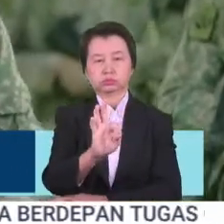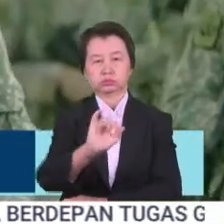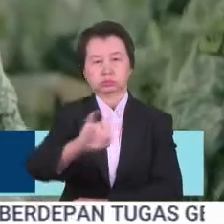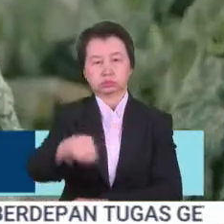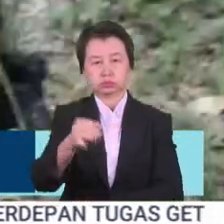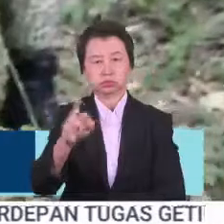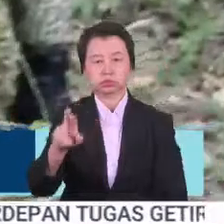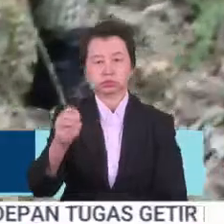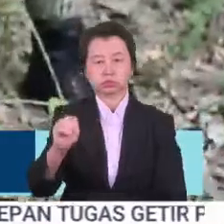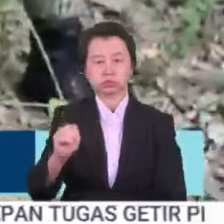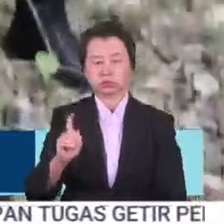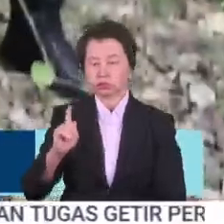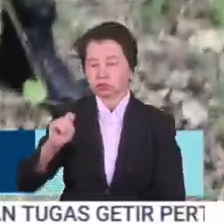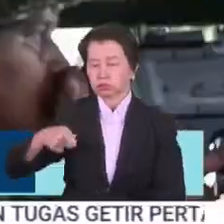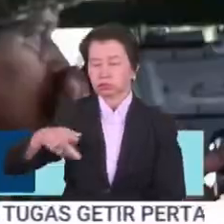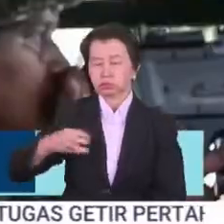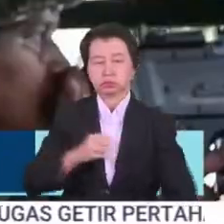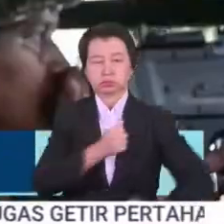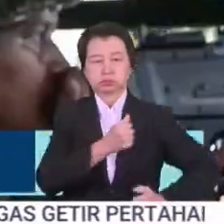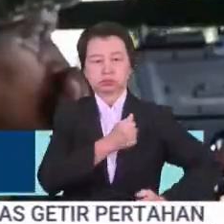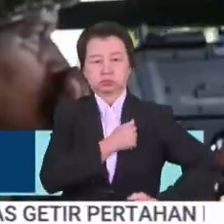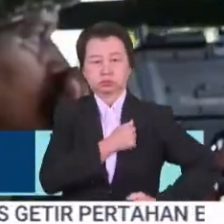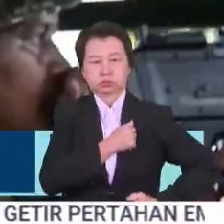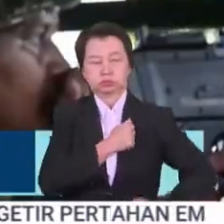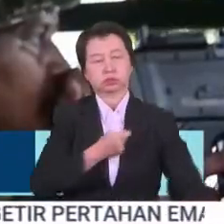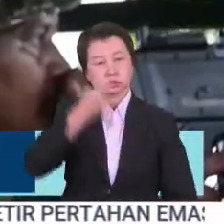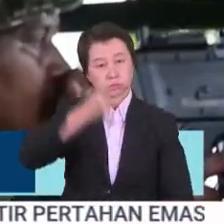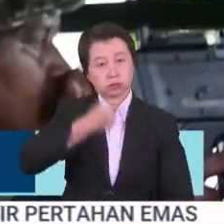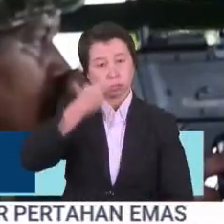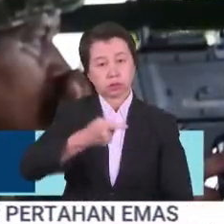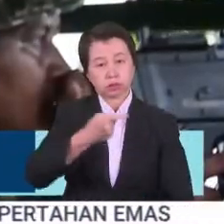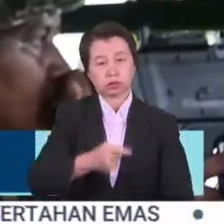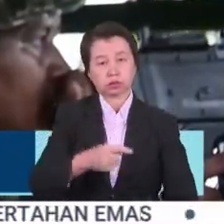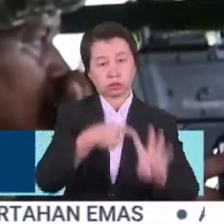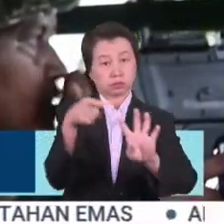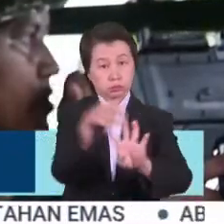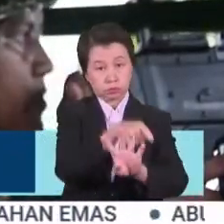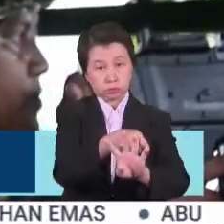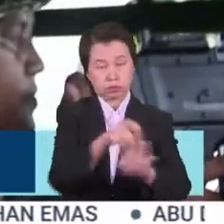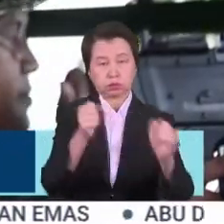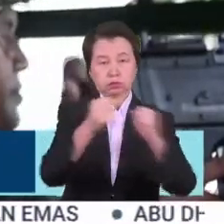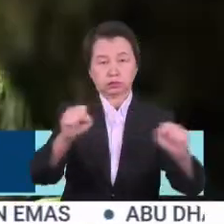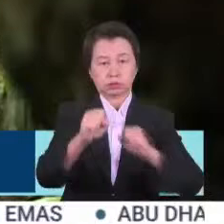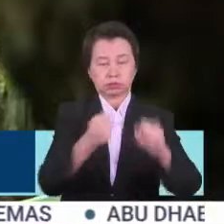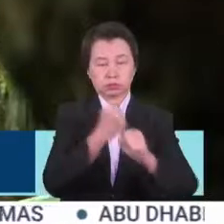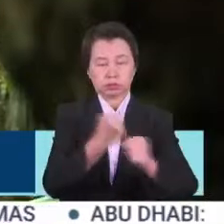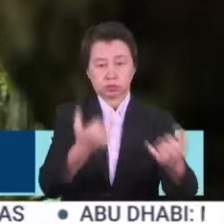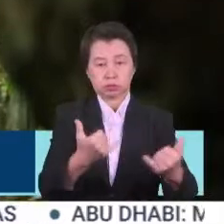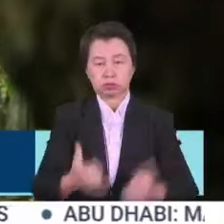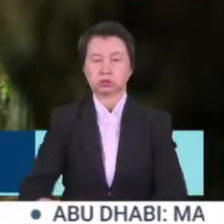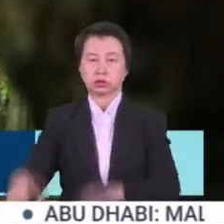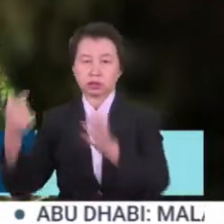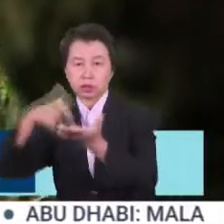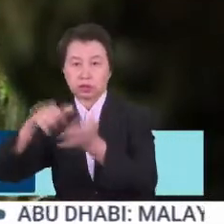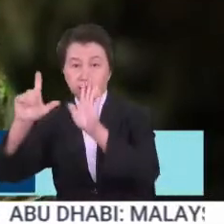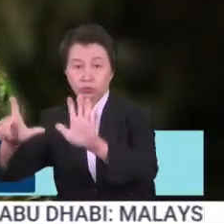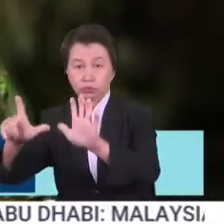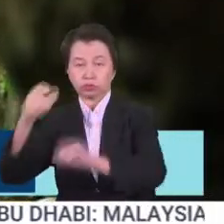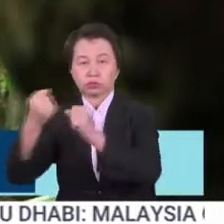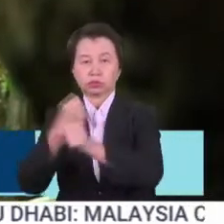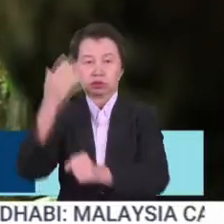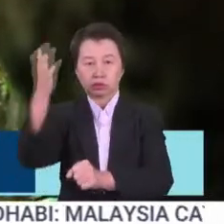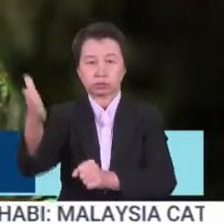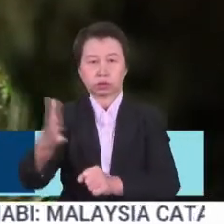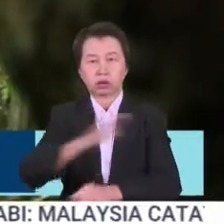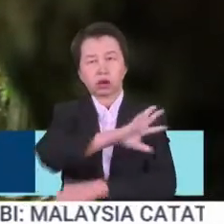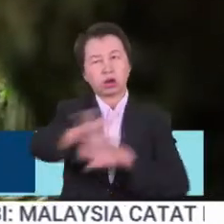RM69 juta. Timbalan Menteri Pertahanan Andli Rahazahari berkata 4 daripadanya dijangka siap tahun ini, manakala 7 lagi tahun depan.